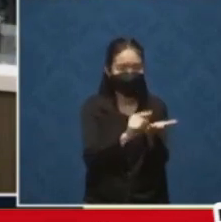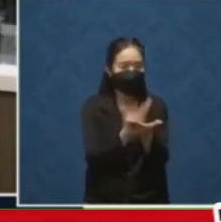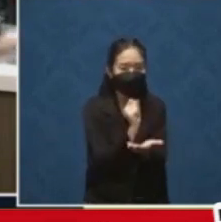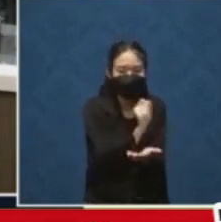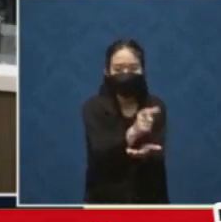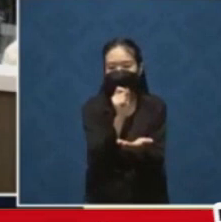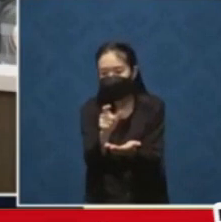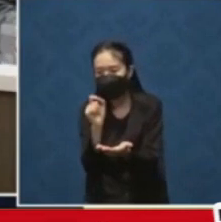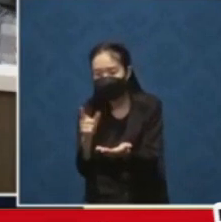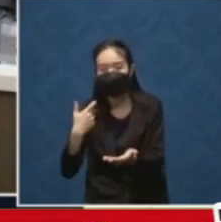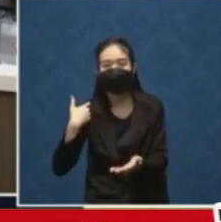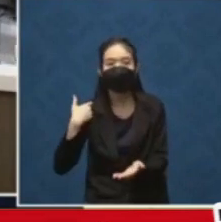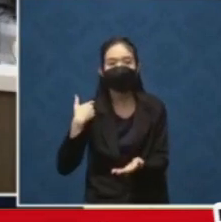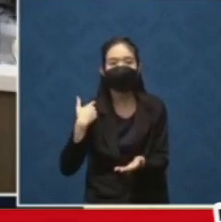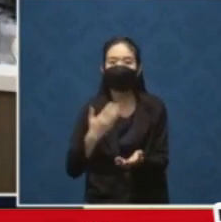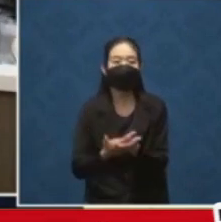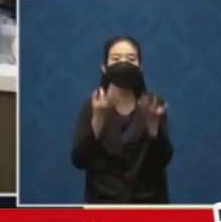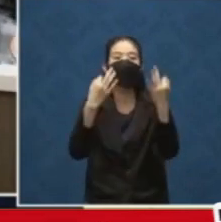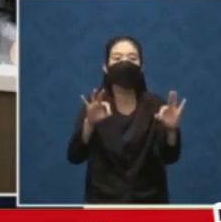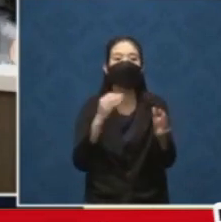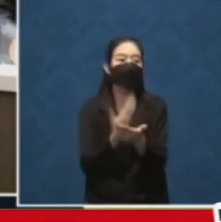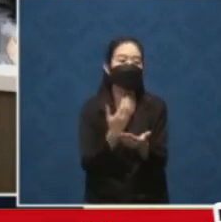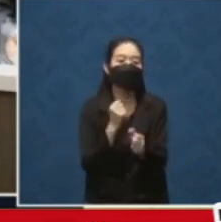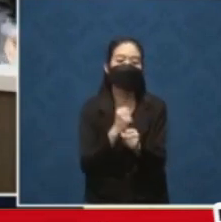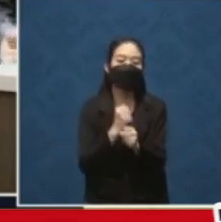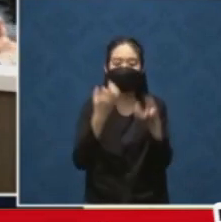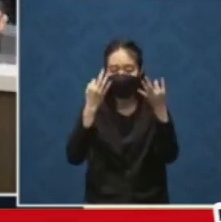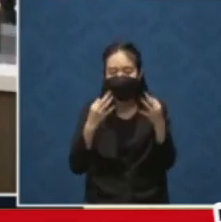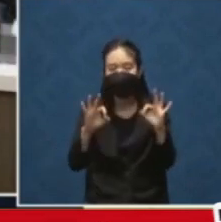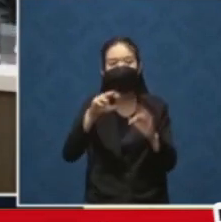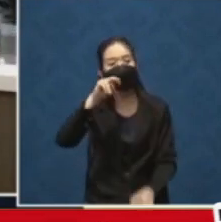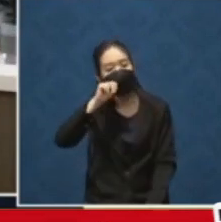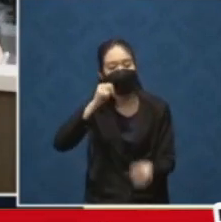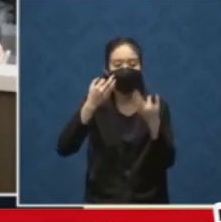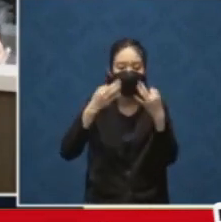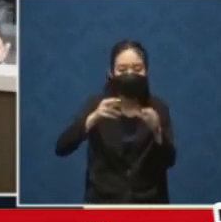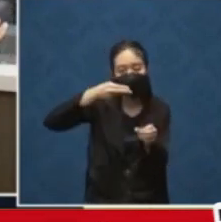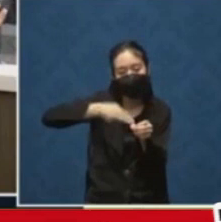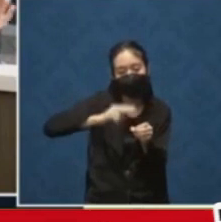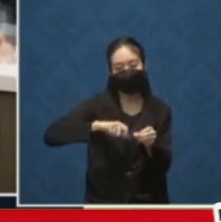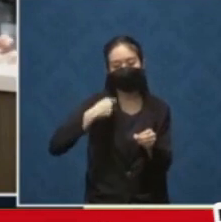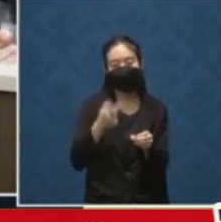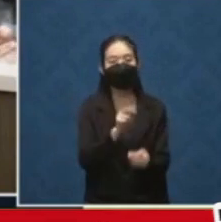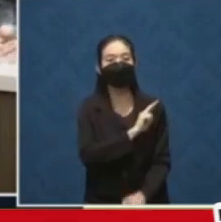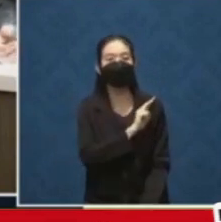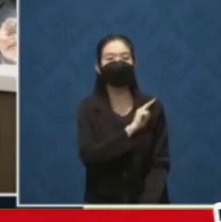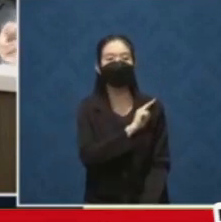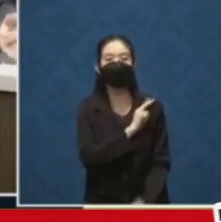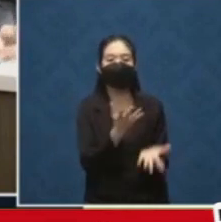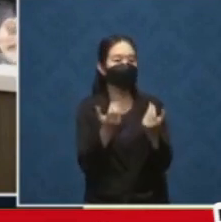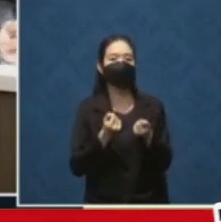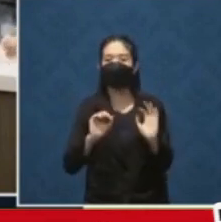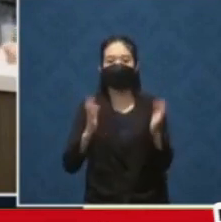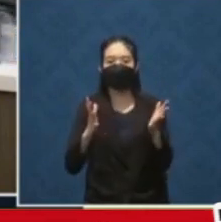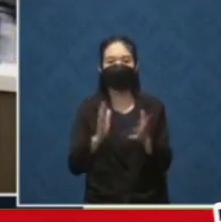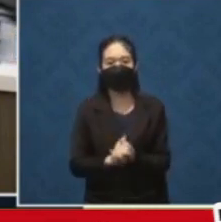เรื่องเงินก่อน ปู่แตเรื่องงาน ไปหนูนเข้าเวณหนูนเข้าเวณสบาทแทนตใจข้าน้ำเองใจข้านามัโด